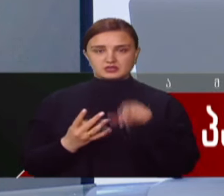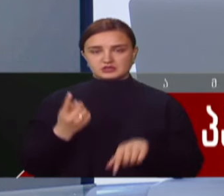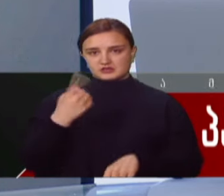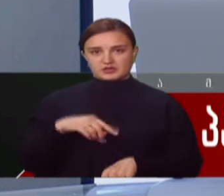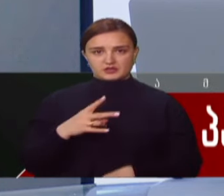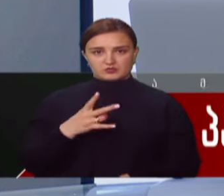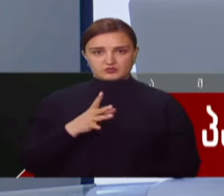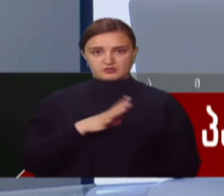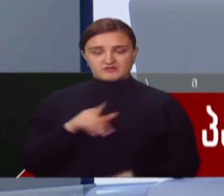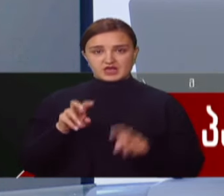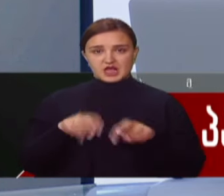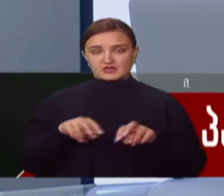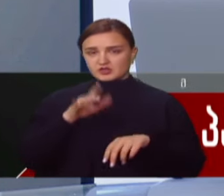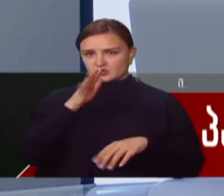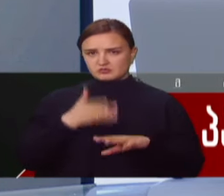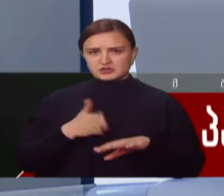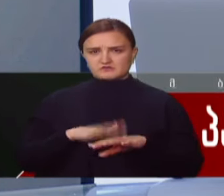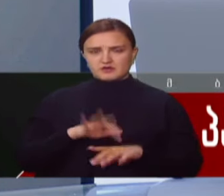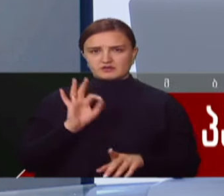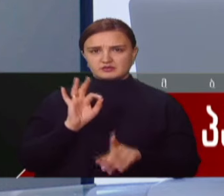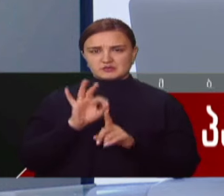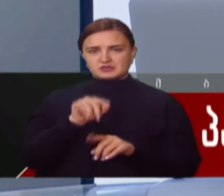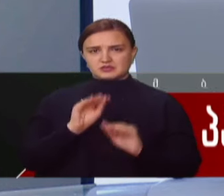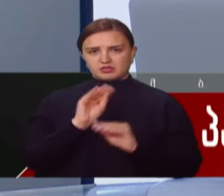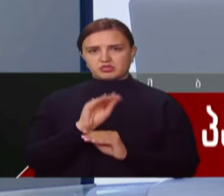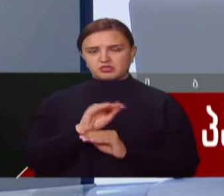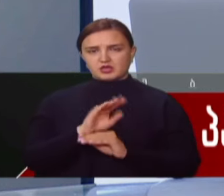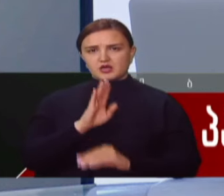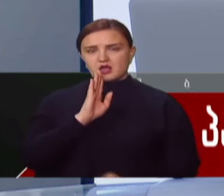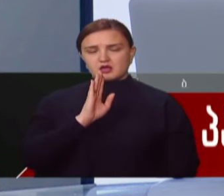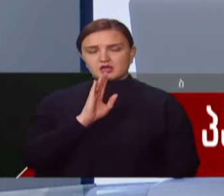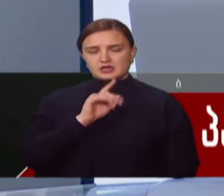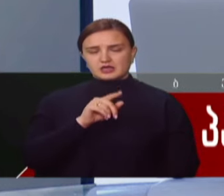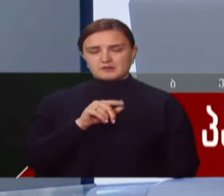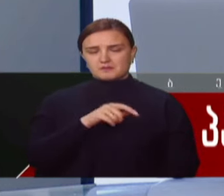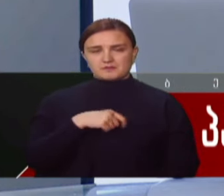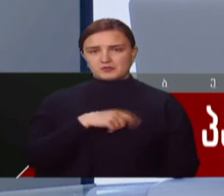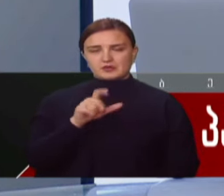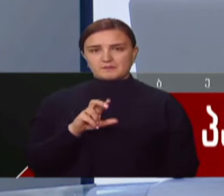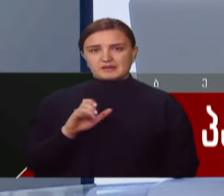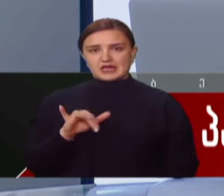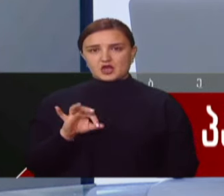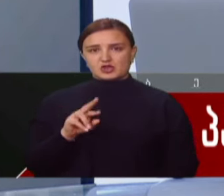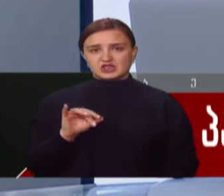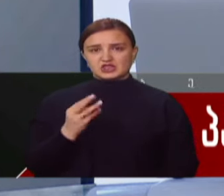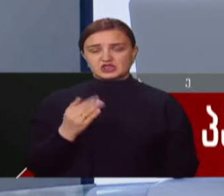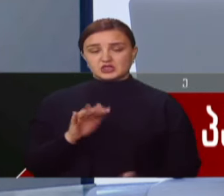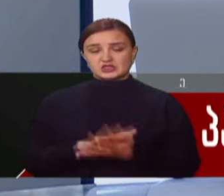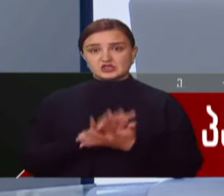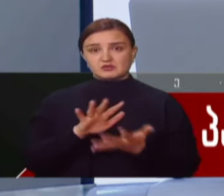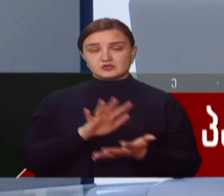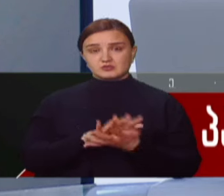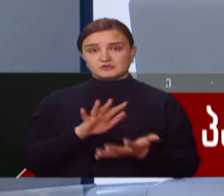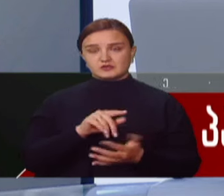bulogahada. Ganhelu izdrosum, ca o critică, sami znegahta martoli gundis deputate Bekaudi Sharia. Șeuracum copeli praze biscamo, transmisi umraule